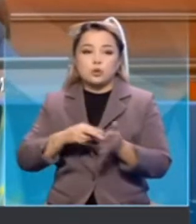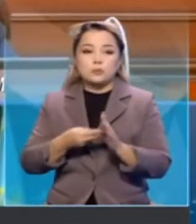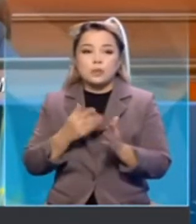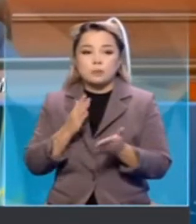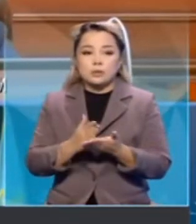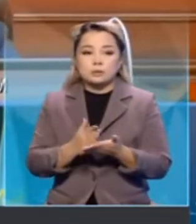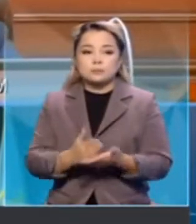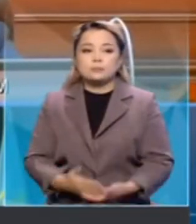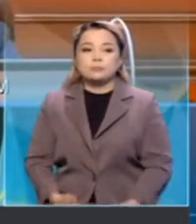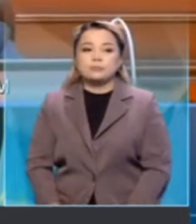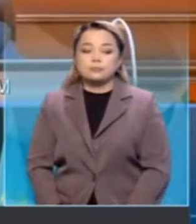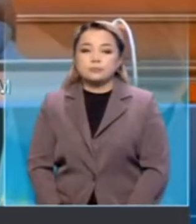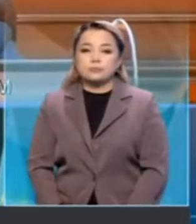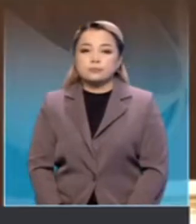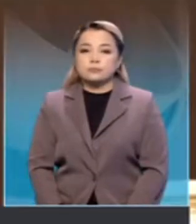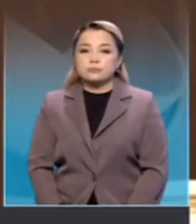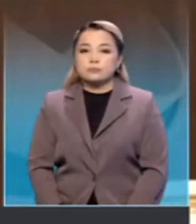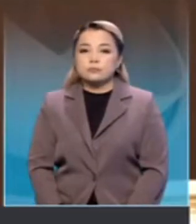отыр.